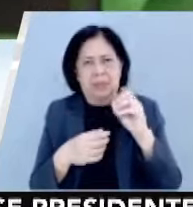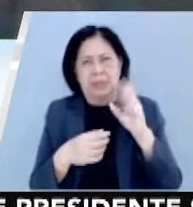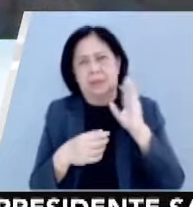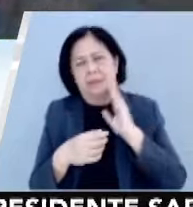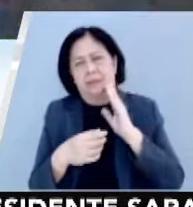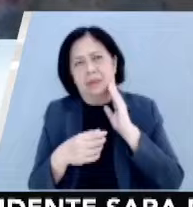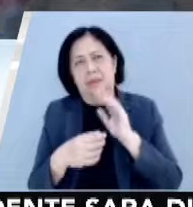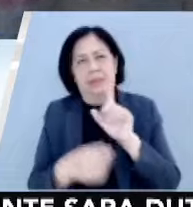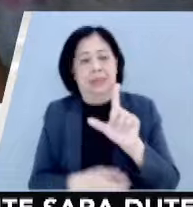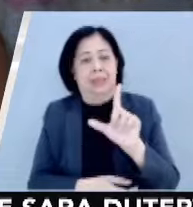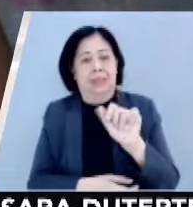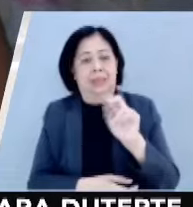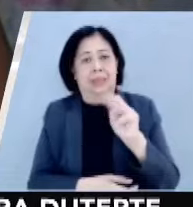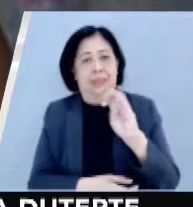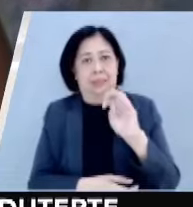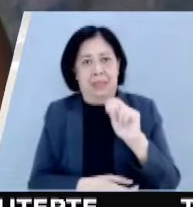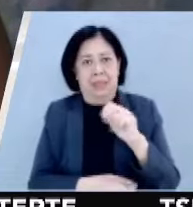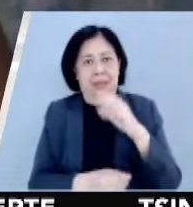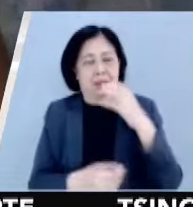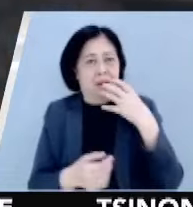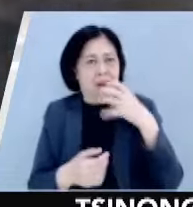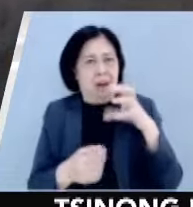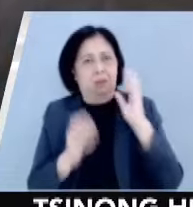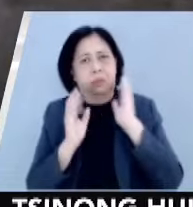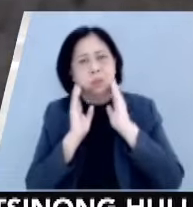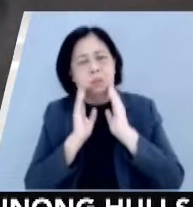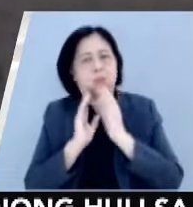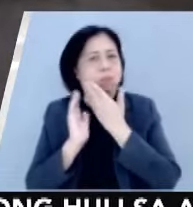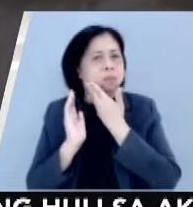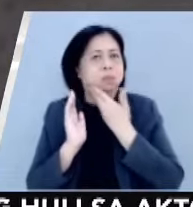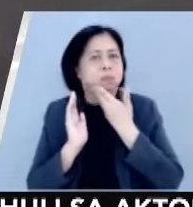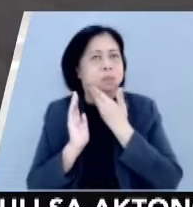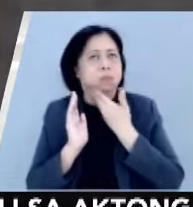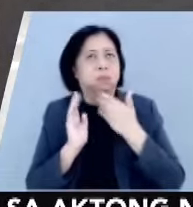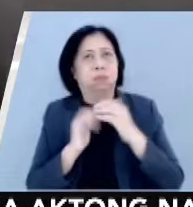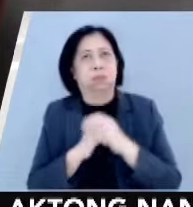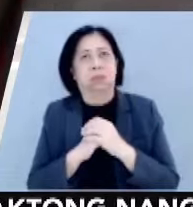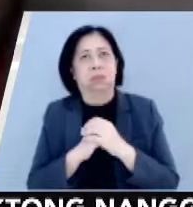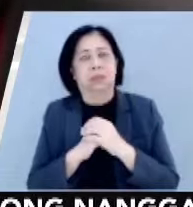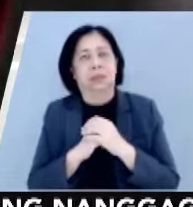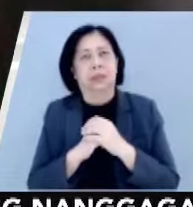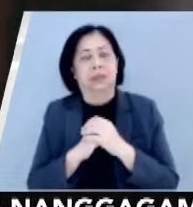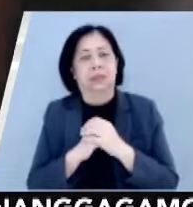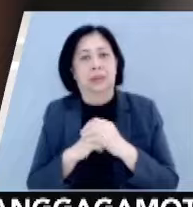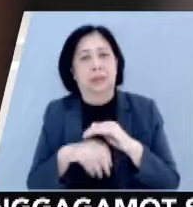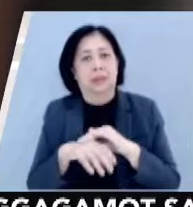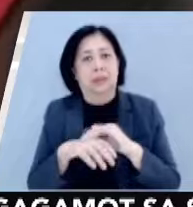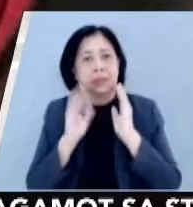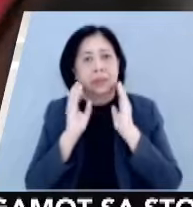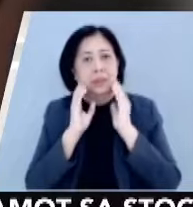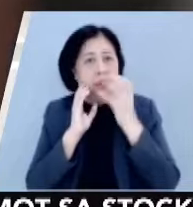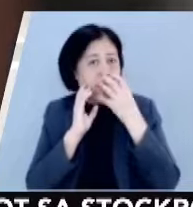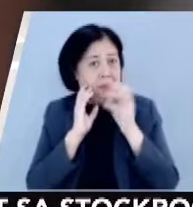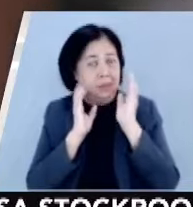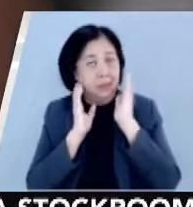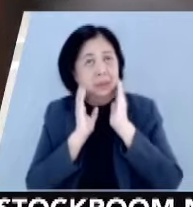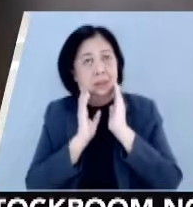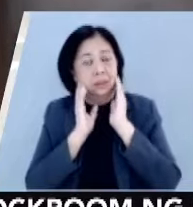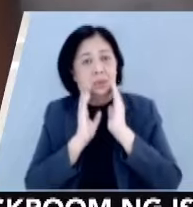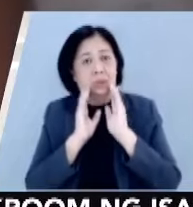kasi, pag ipinahid natin sa ating skin ay mainit siya. So kung